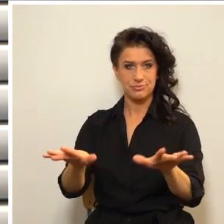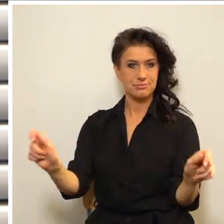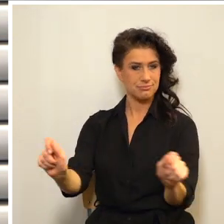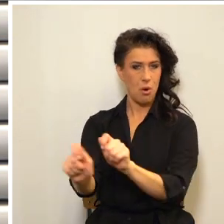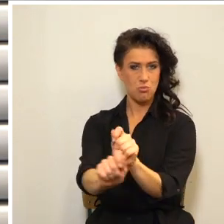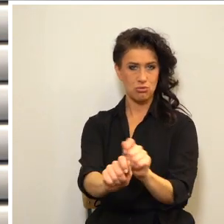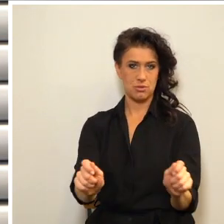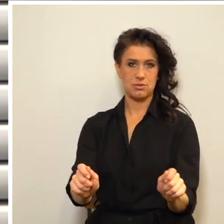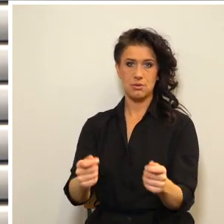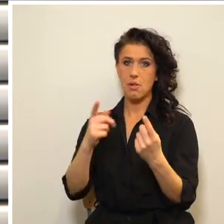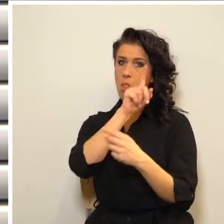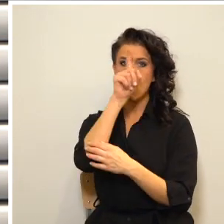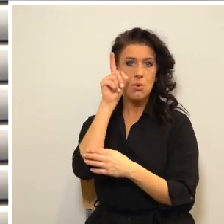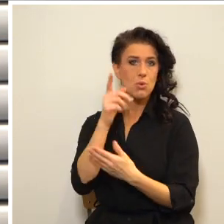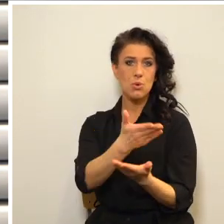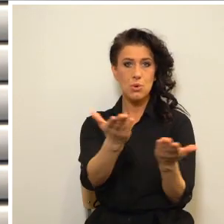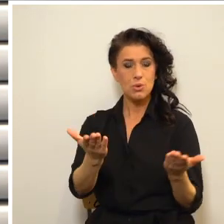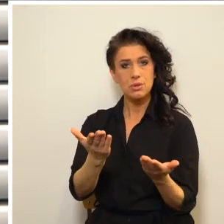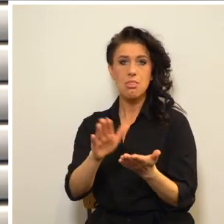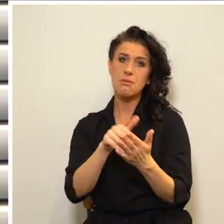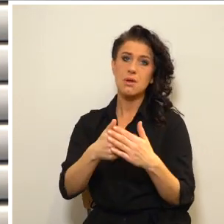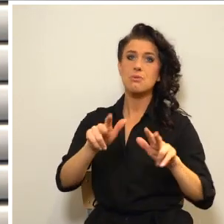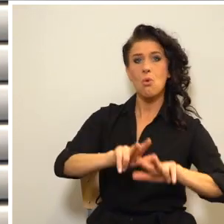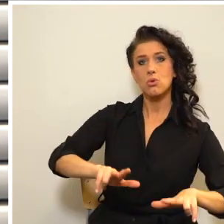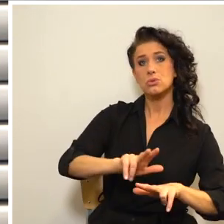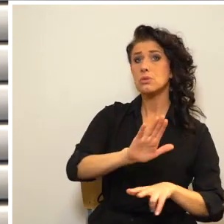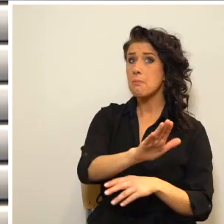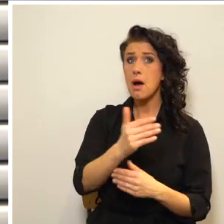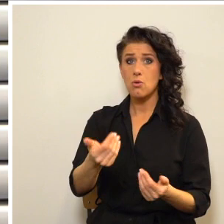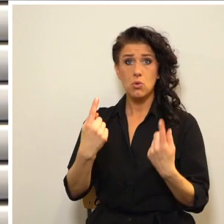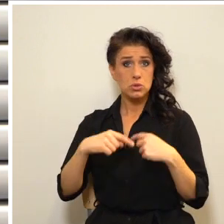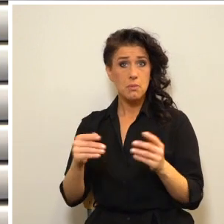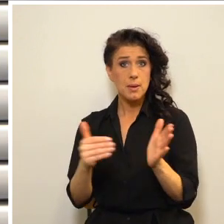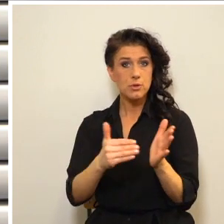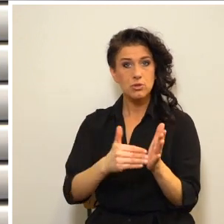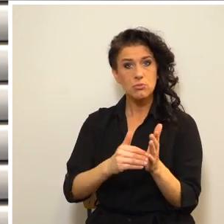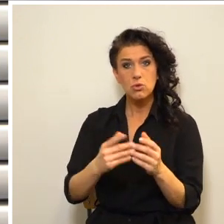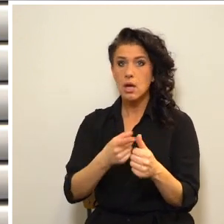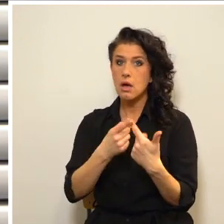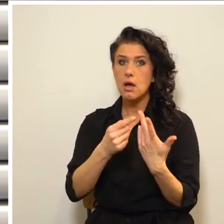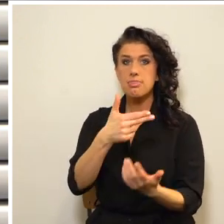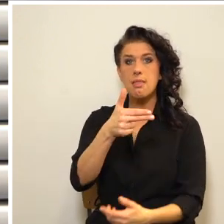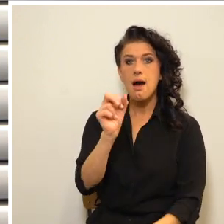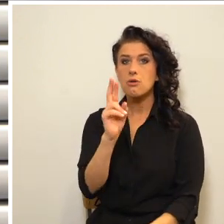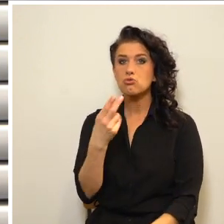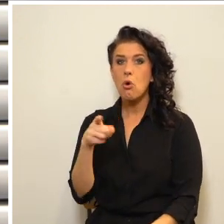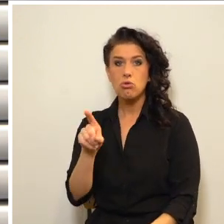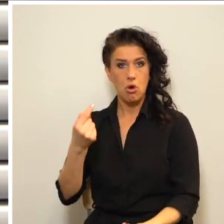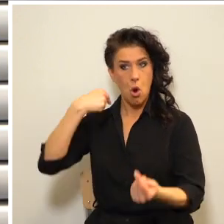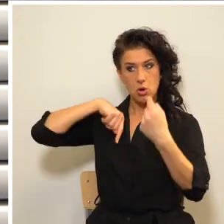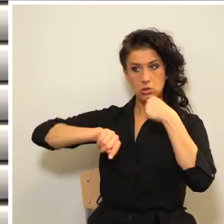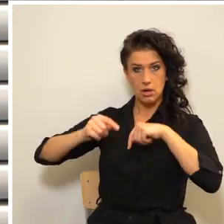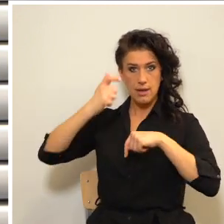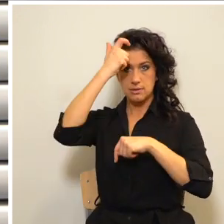żeby ci którzy mają w rodzinie takie osoby które potrzebują tego narządu żeby